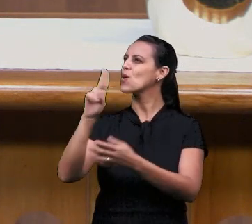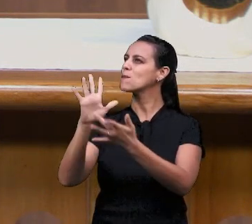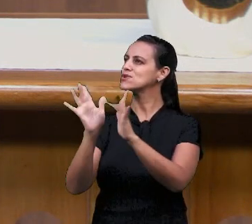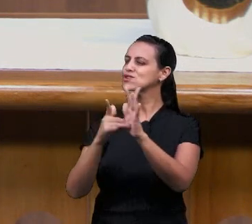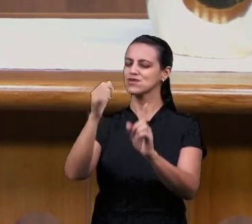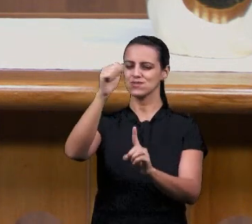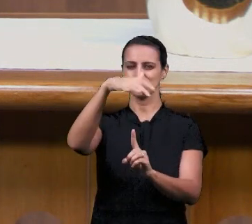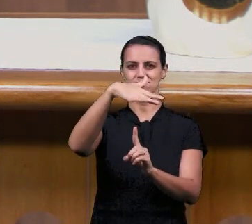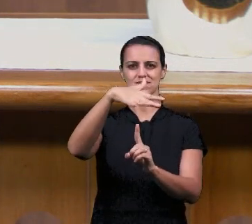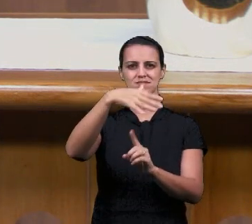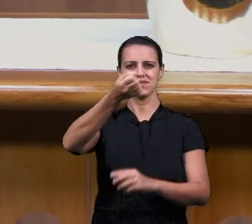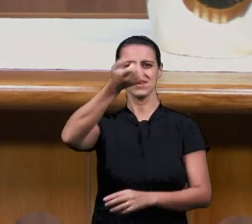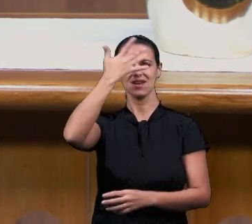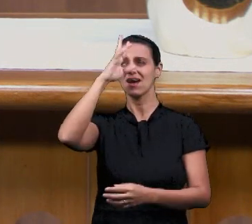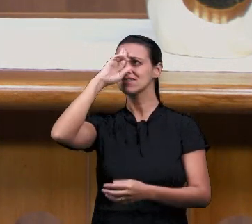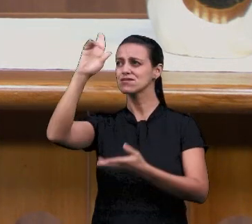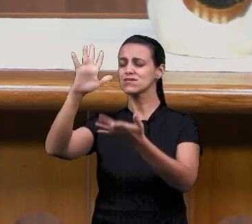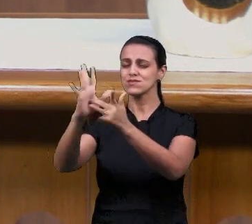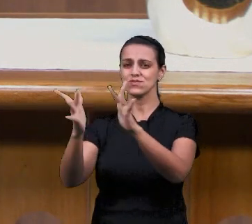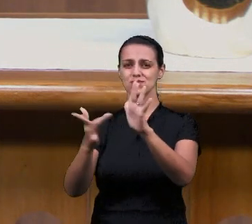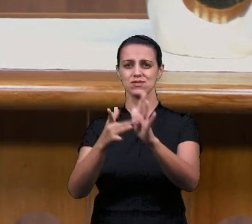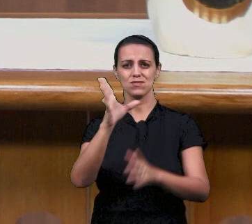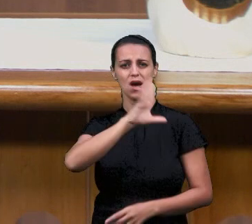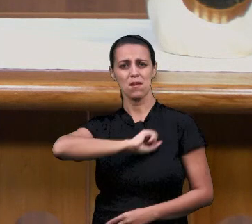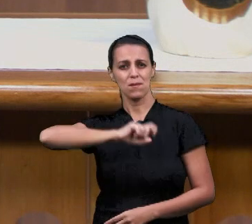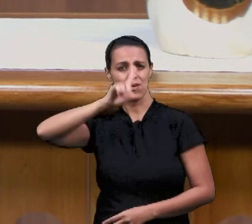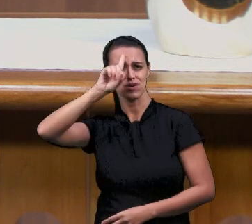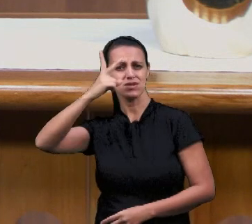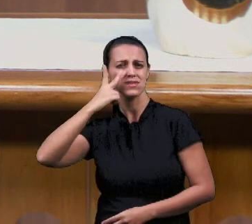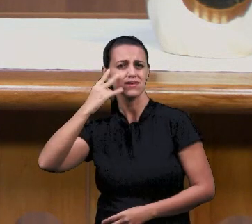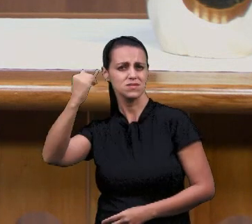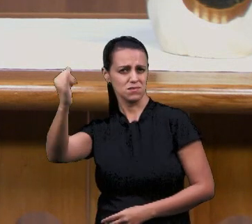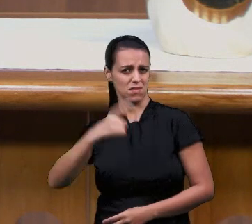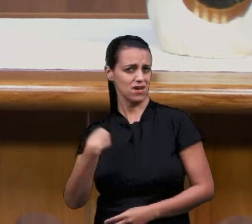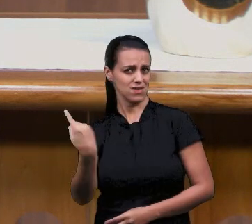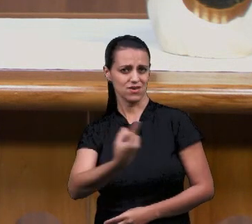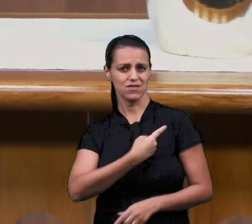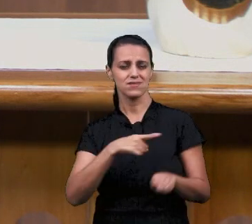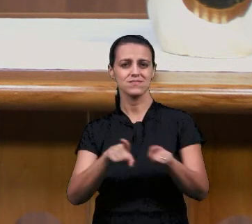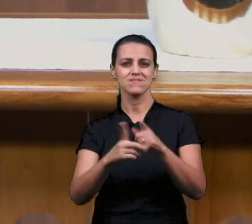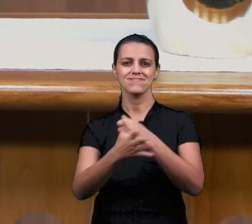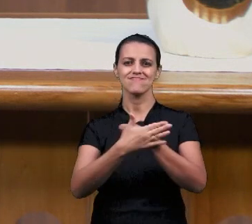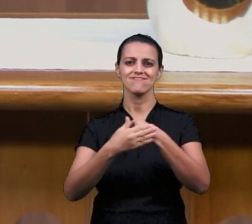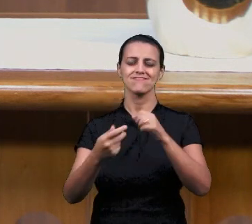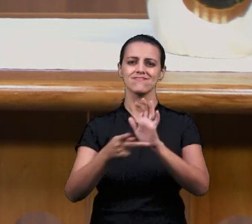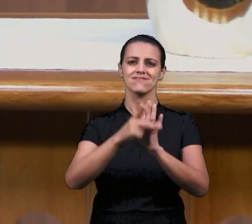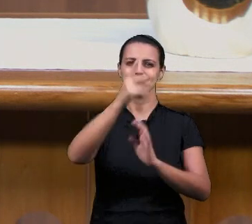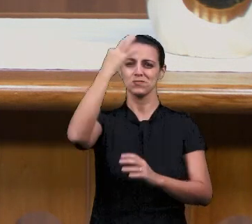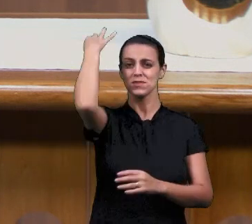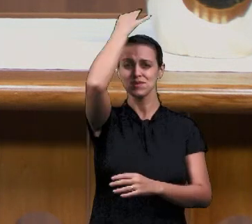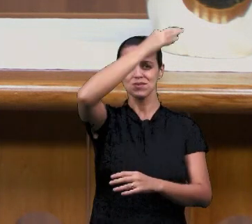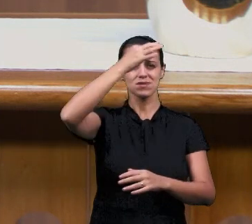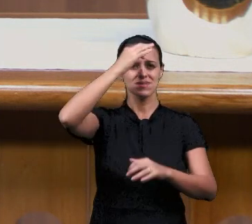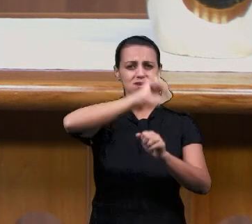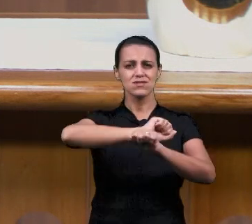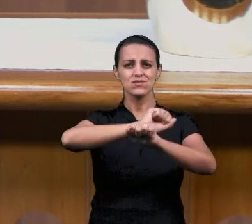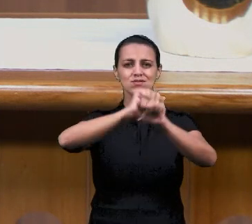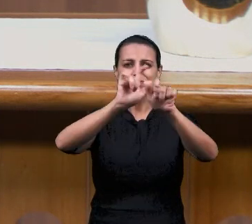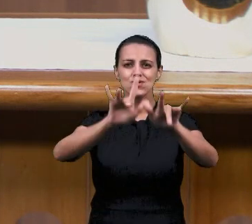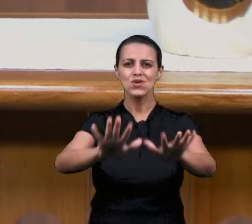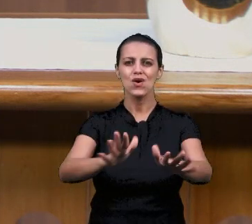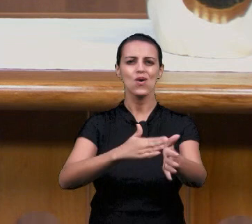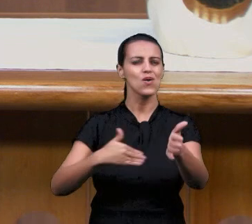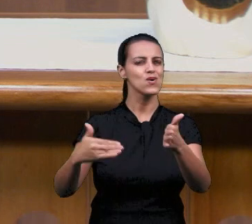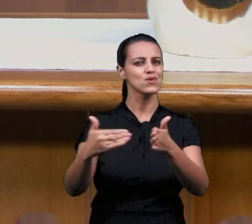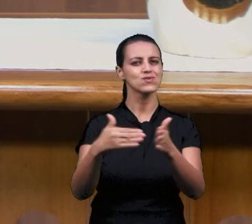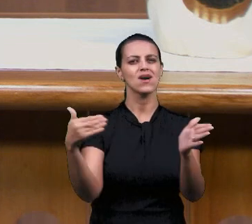que la grâce du Seigneur Jésus, l'amour de Dieu notre Père et la consolation du Saint-Esprit soient avec vous, bien-aimés, maintenant et pour